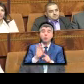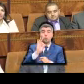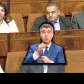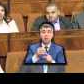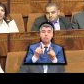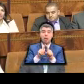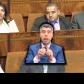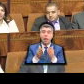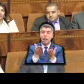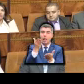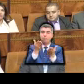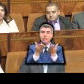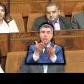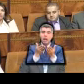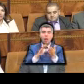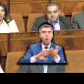المجالية